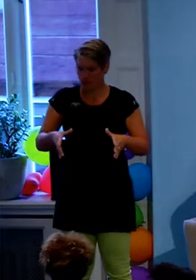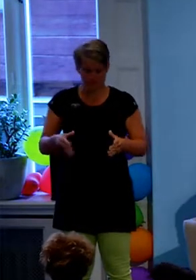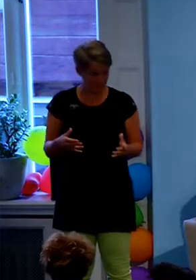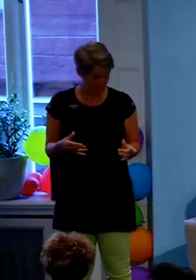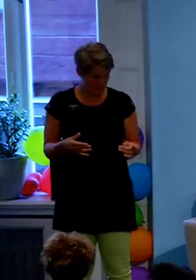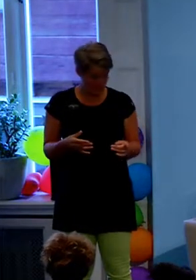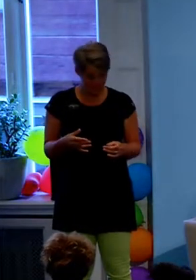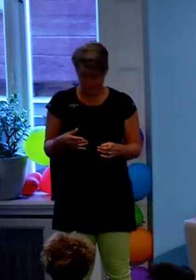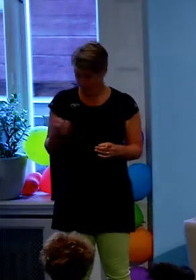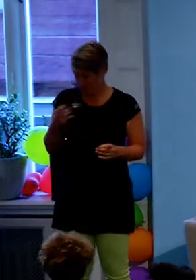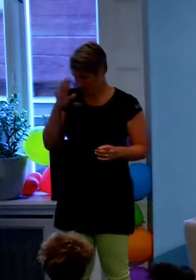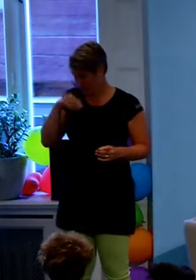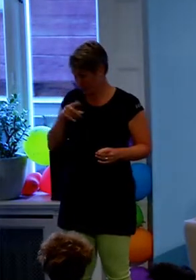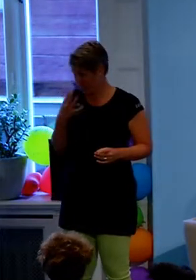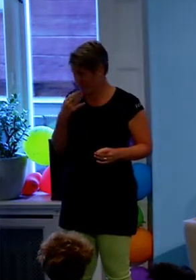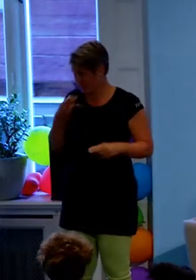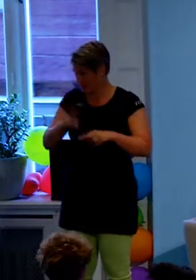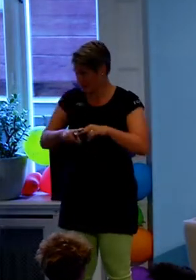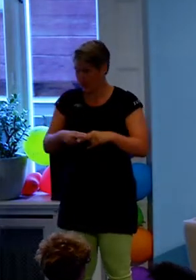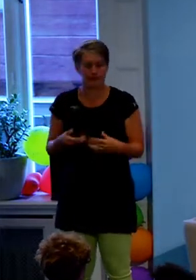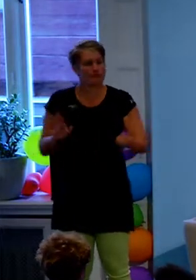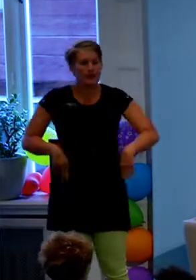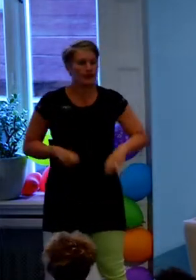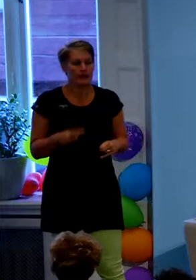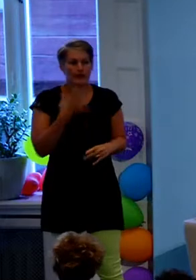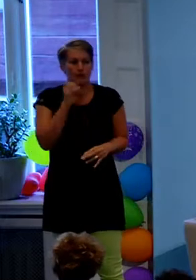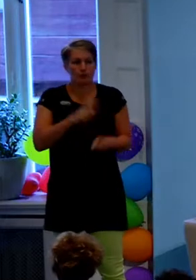kan vi prata om någon annan gång.